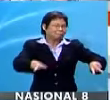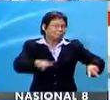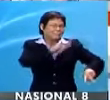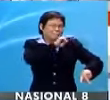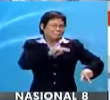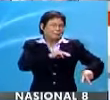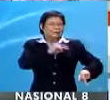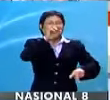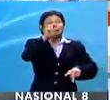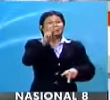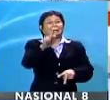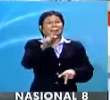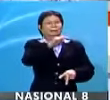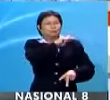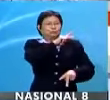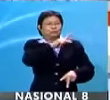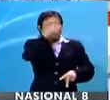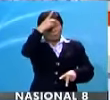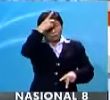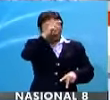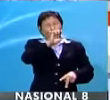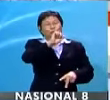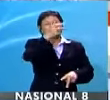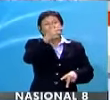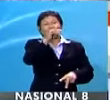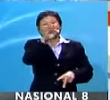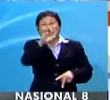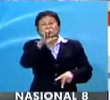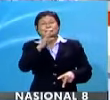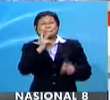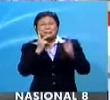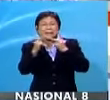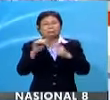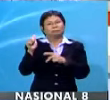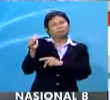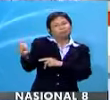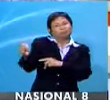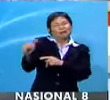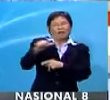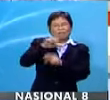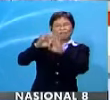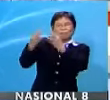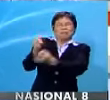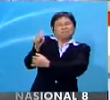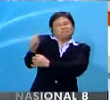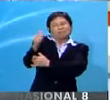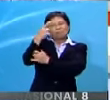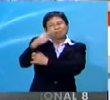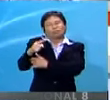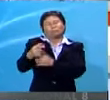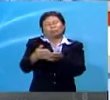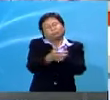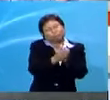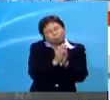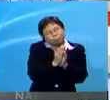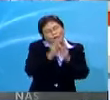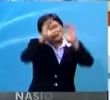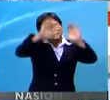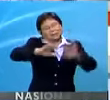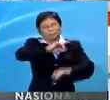menteri kemajuan luar Bandar dan wilayah dat seriohamad d berkata terpulang kepada ahli keluarganya untuk membuat rayuan